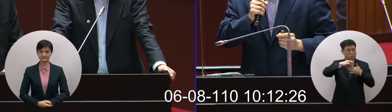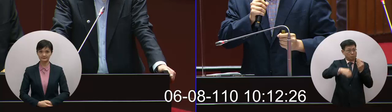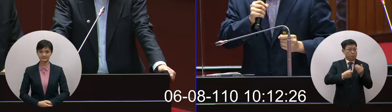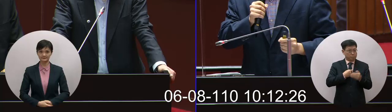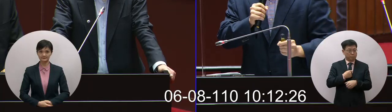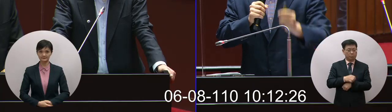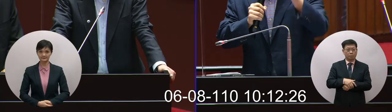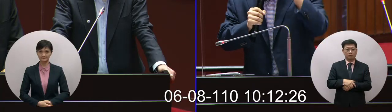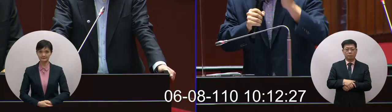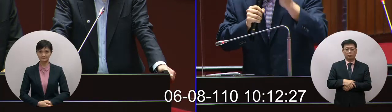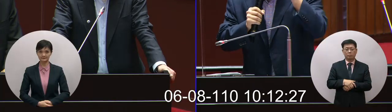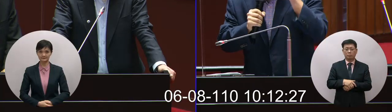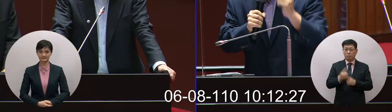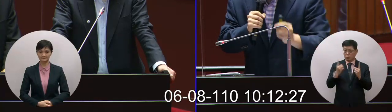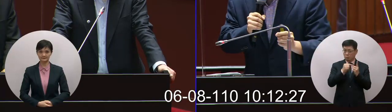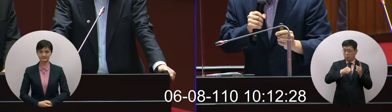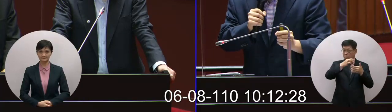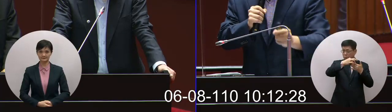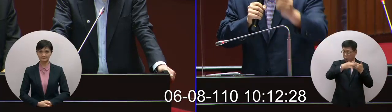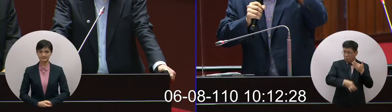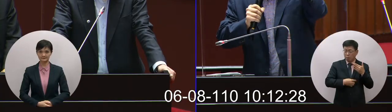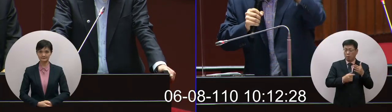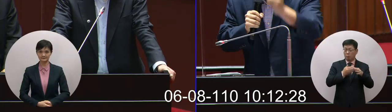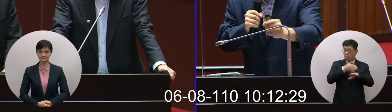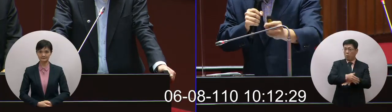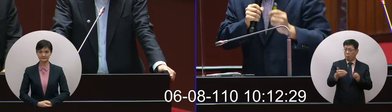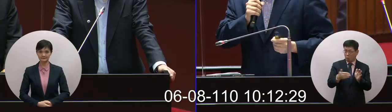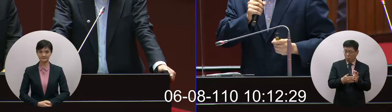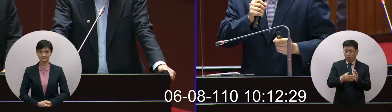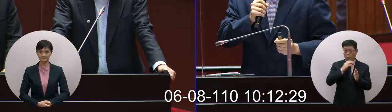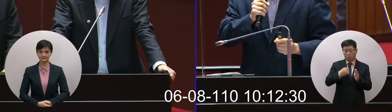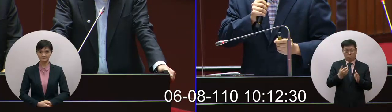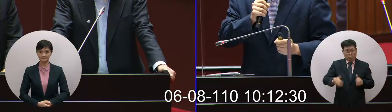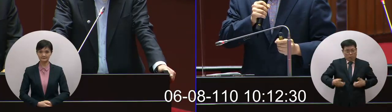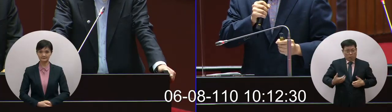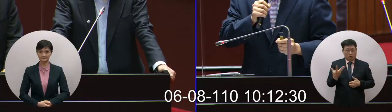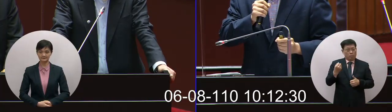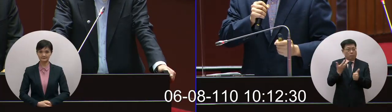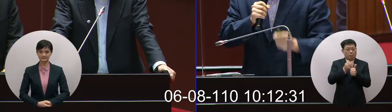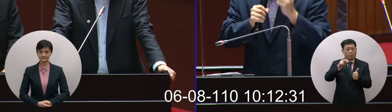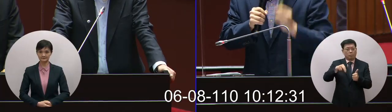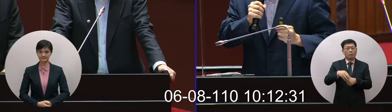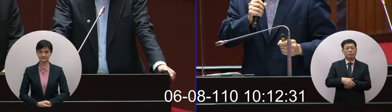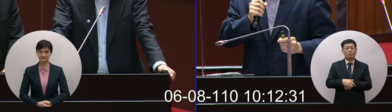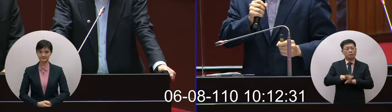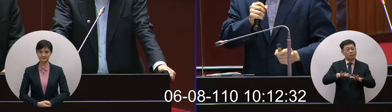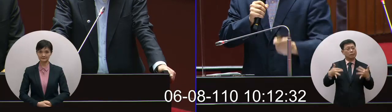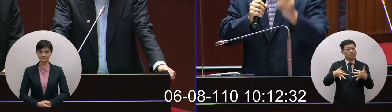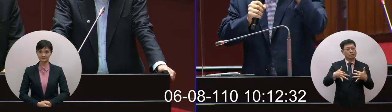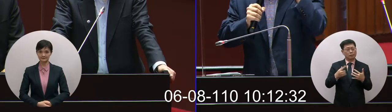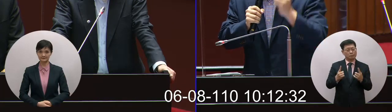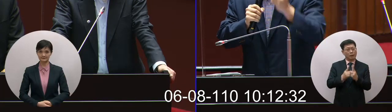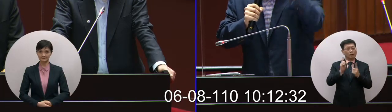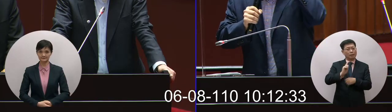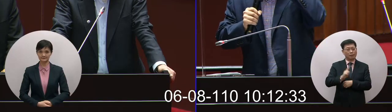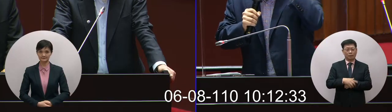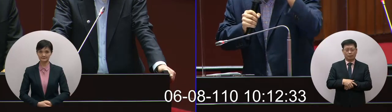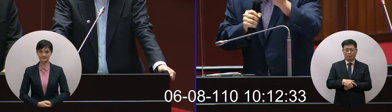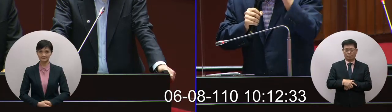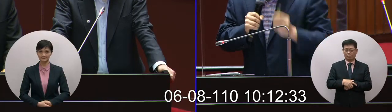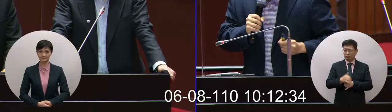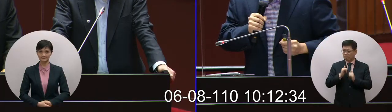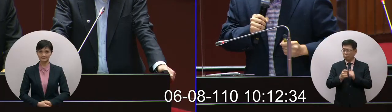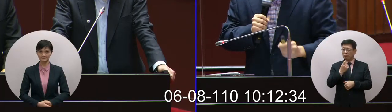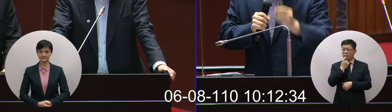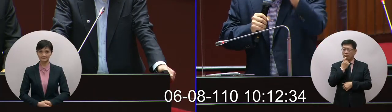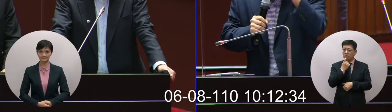准，好、哦，对这个标准料。是紧急授权嘛，对不对？那现在问题在哪里？大家的质